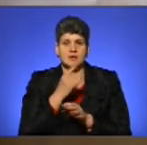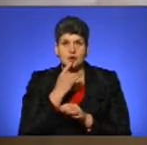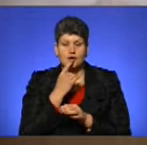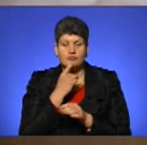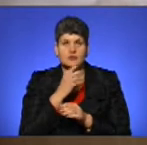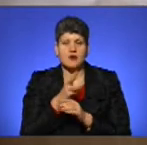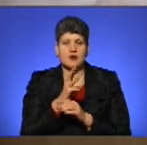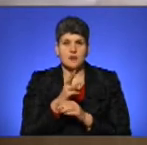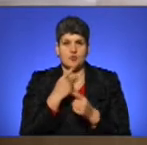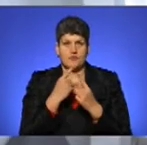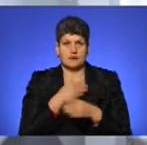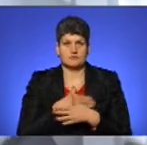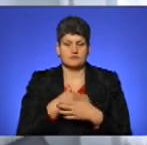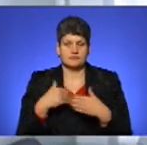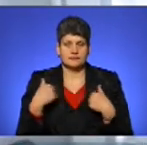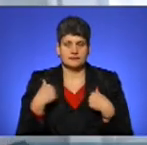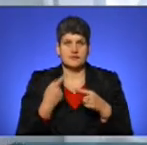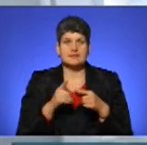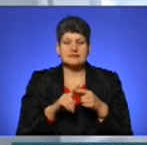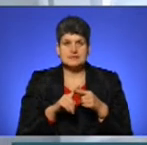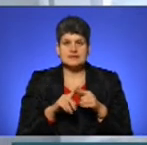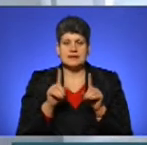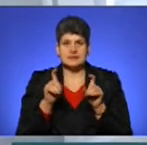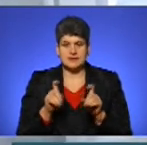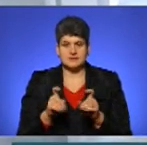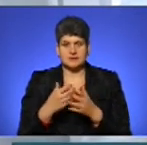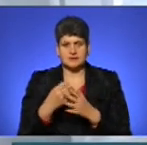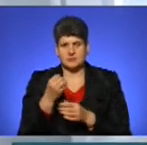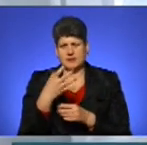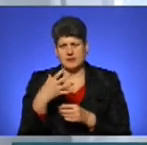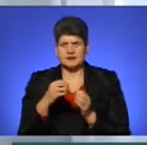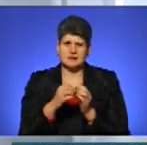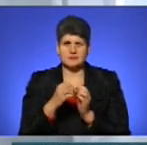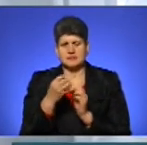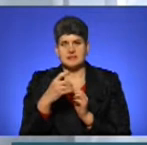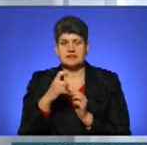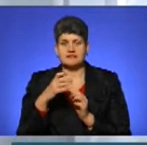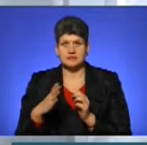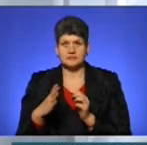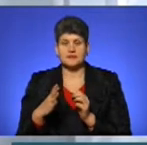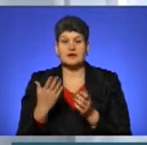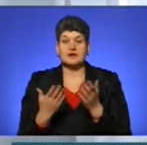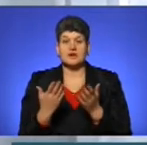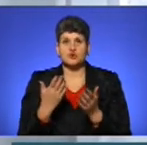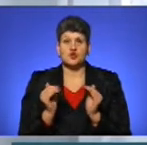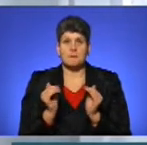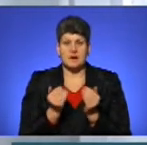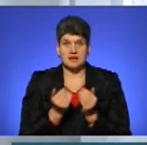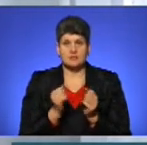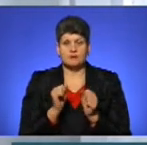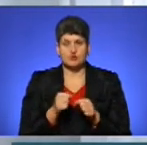камеру говорити відмовилася. Цей тест вимагає до 15 хвилин, 10-15 хвилин. Якщо менше, ми